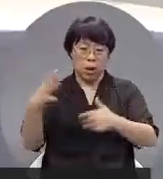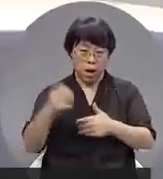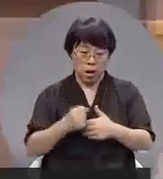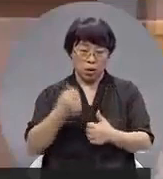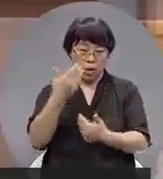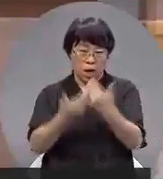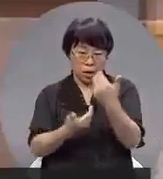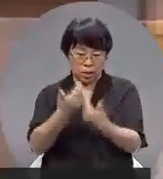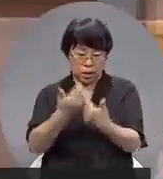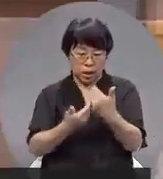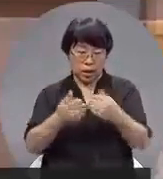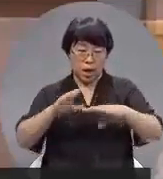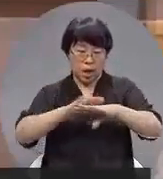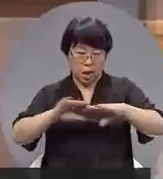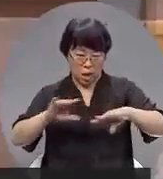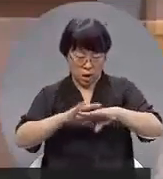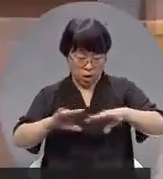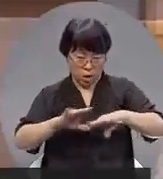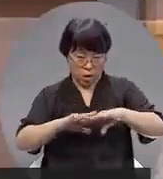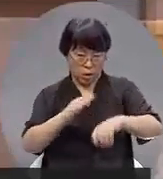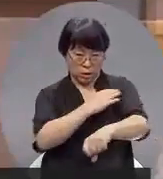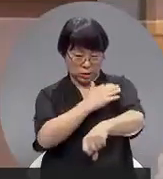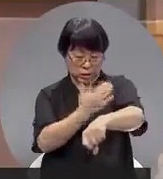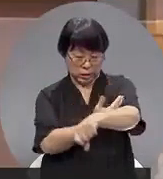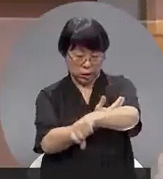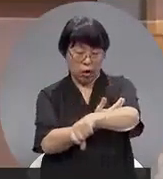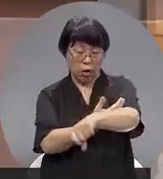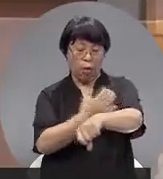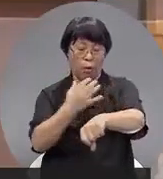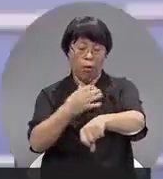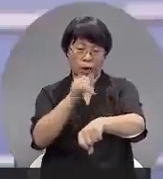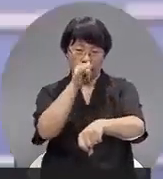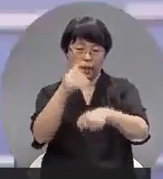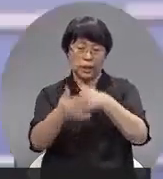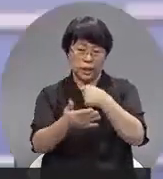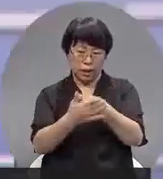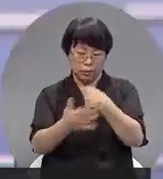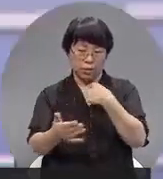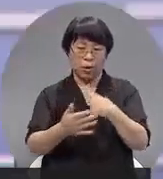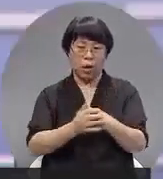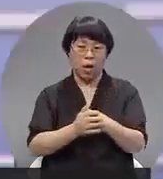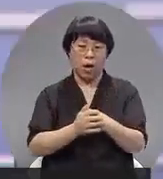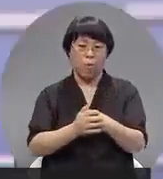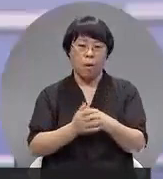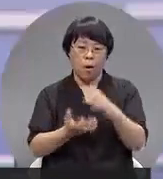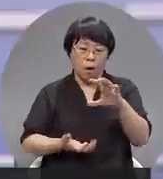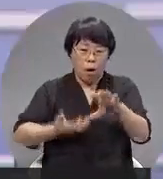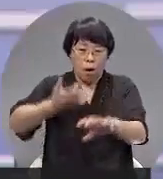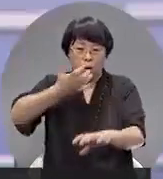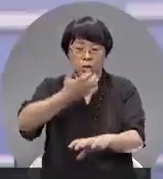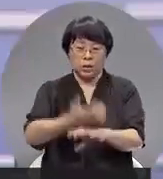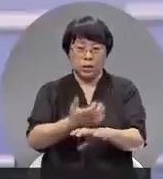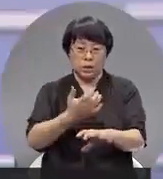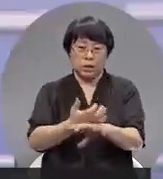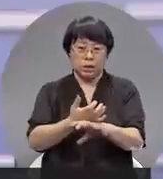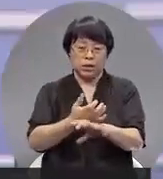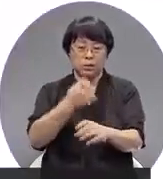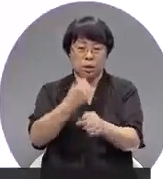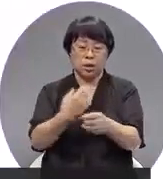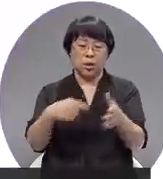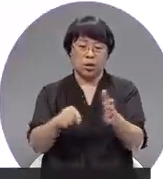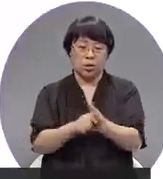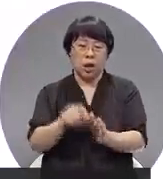중재를 맡을 적임자로 인정받은 것 같다며 관성과 수진을 통해 혁신으로 이어지도록 하겠다 는 가 불을